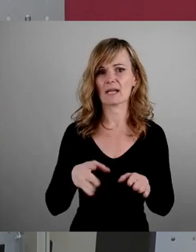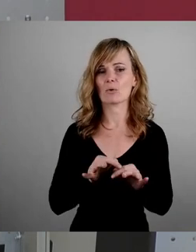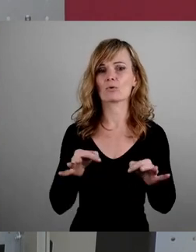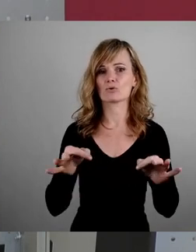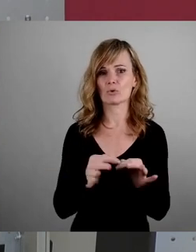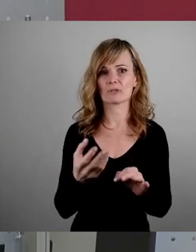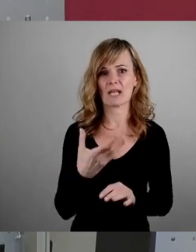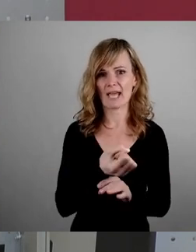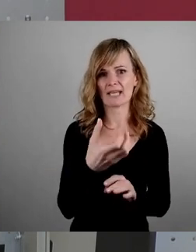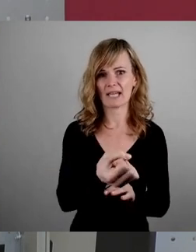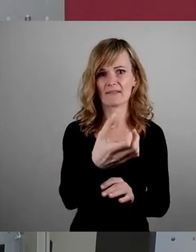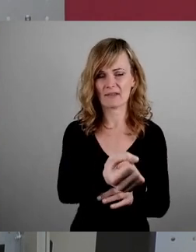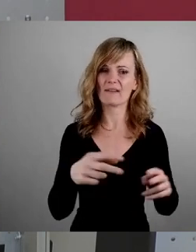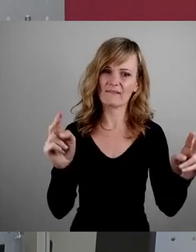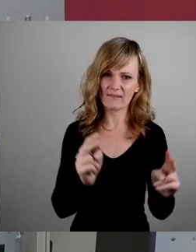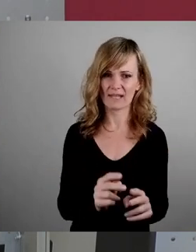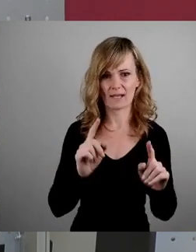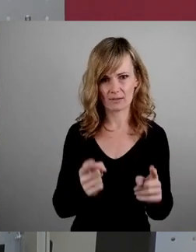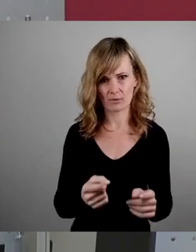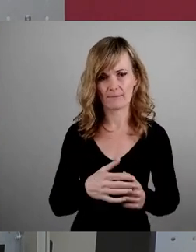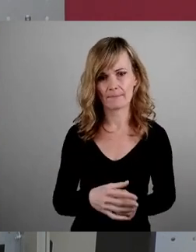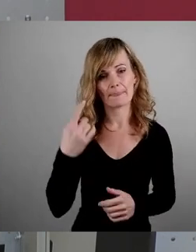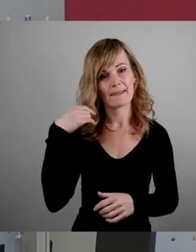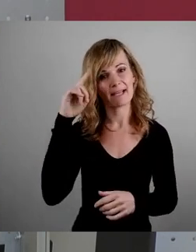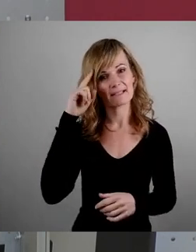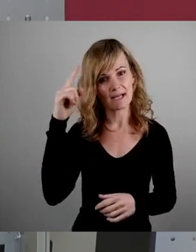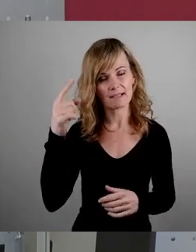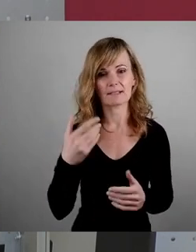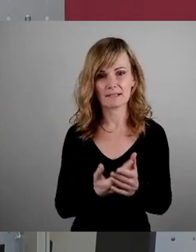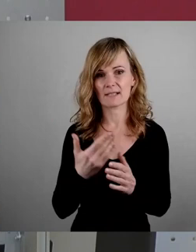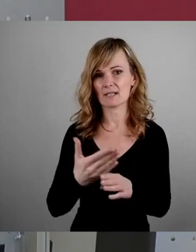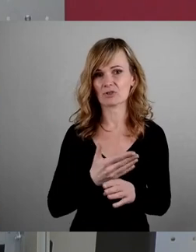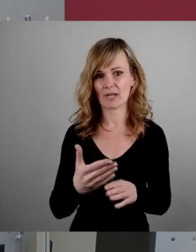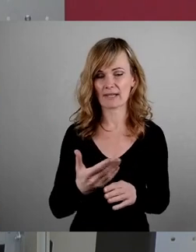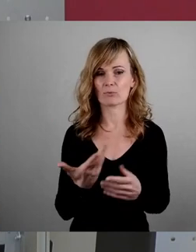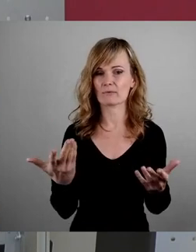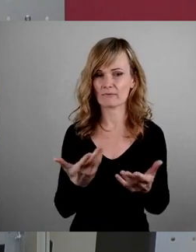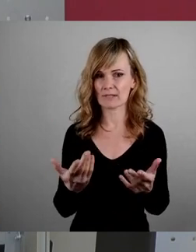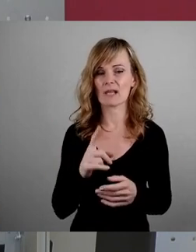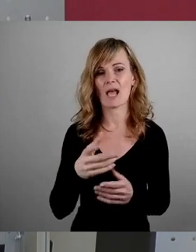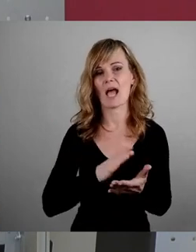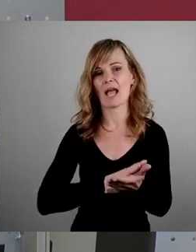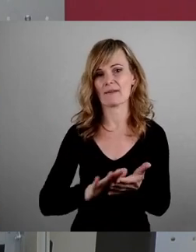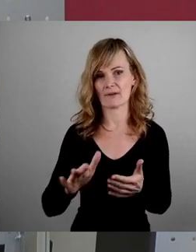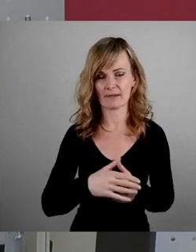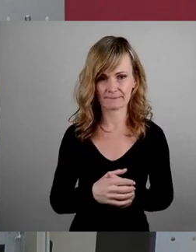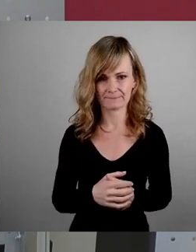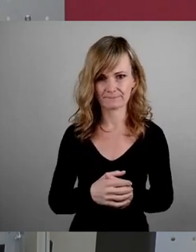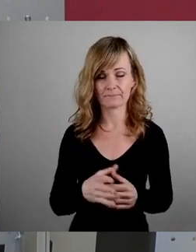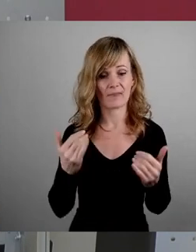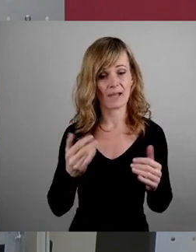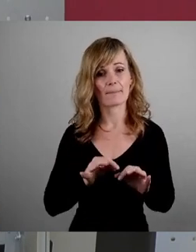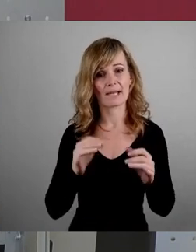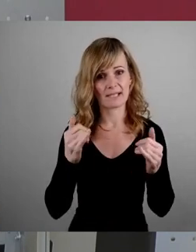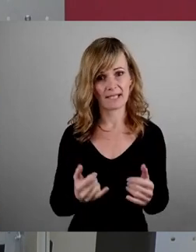deutlich reduziert werden sollen. Der Gedanke, der dieser Entscheidung zugrunde gelegt wurde, war ganz einfach. Lieber jetzt ein paar Monate